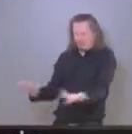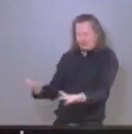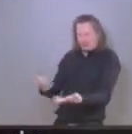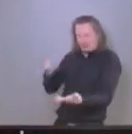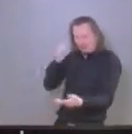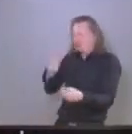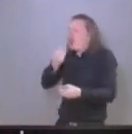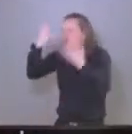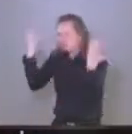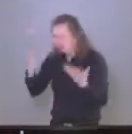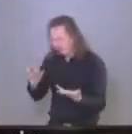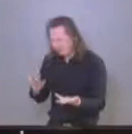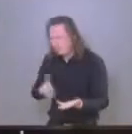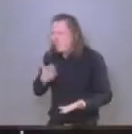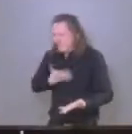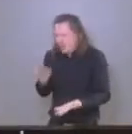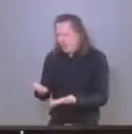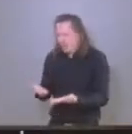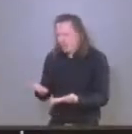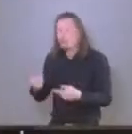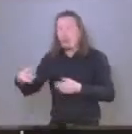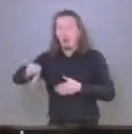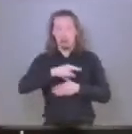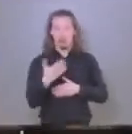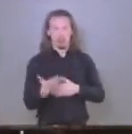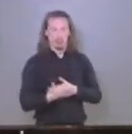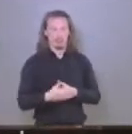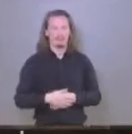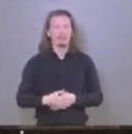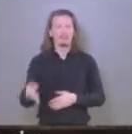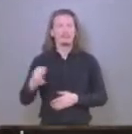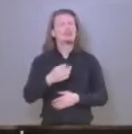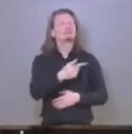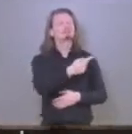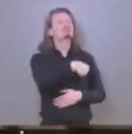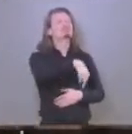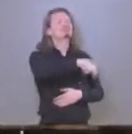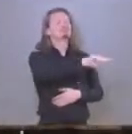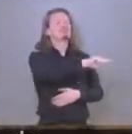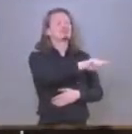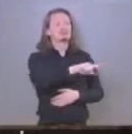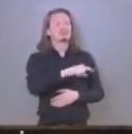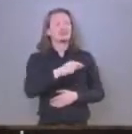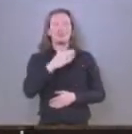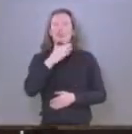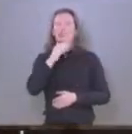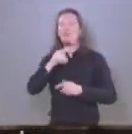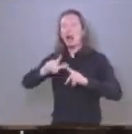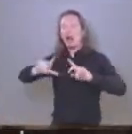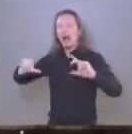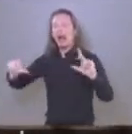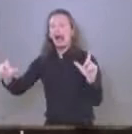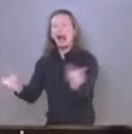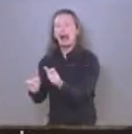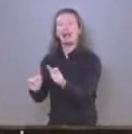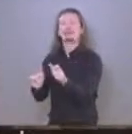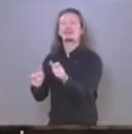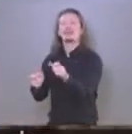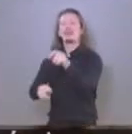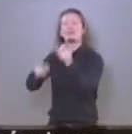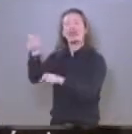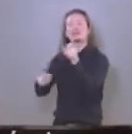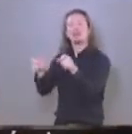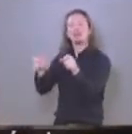bien vous faire ?» Il répond « Vous ne pouvez pas arrêter ou réprimer des gens qui n'existent pas dans la